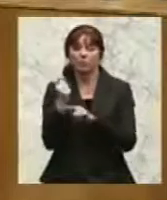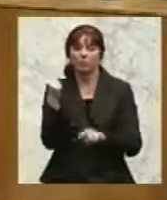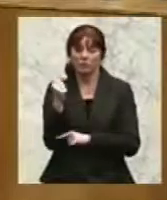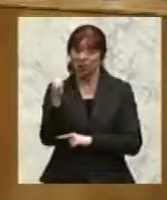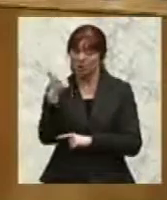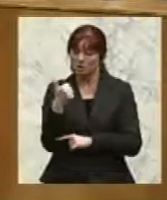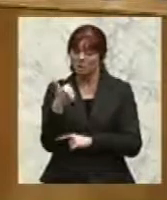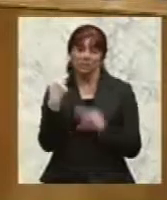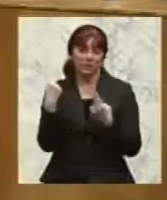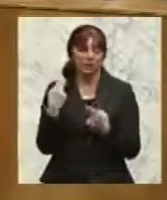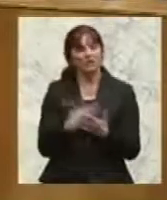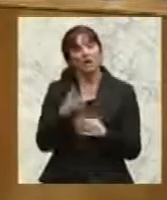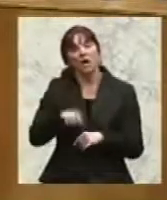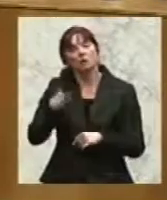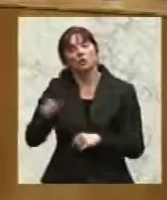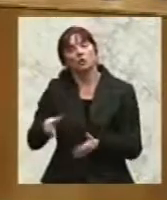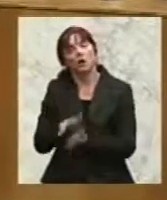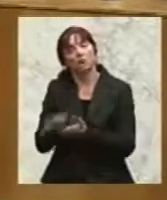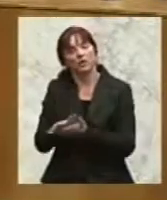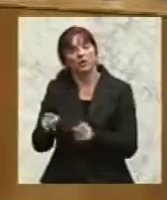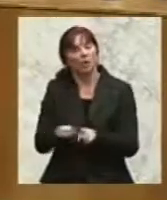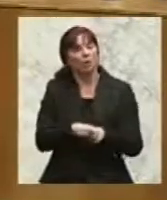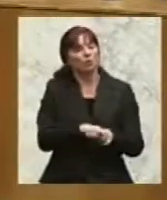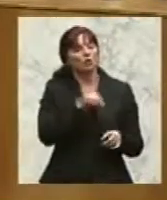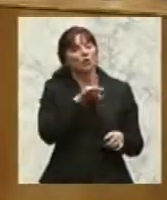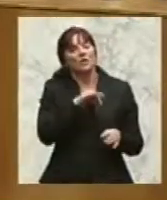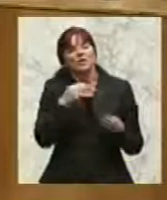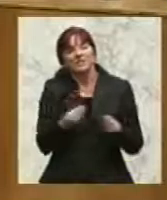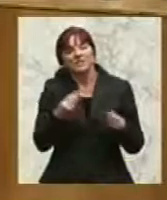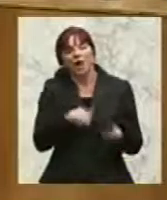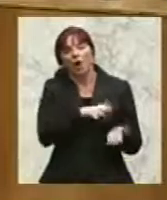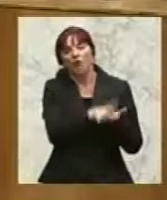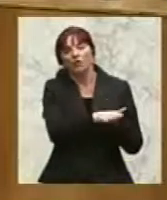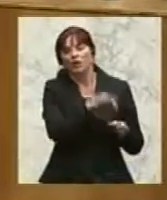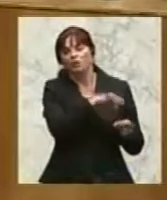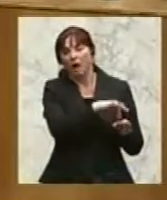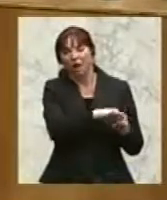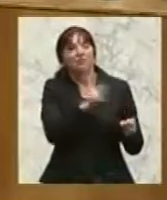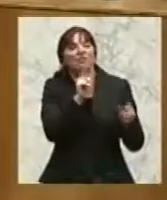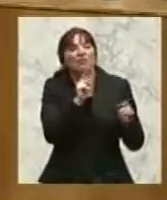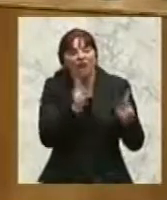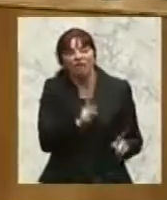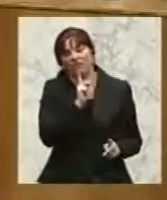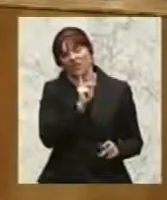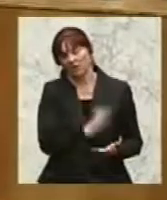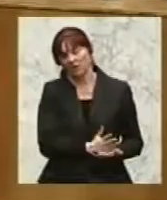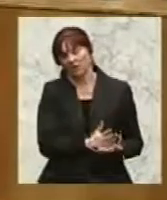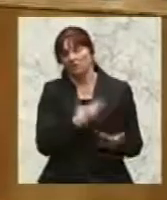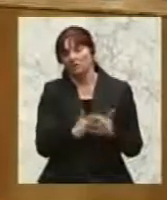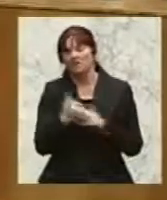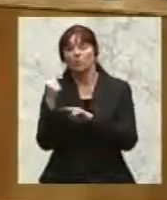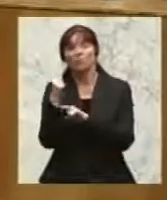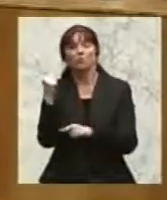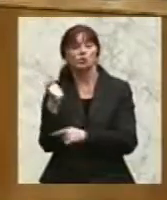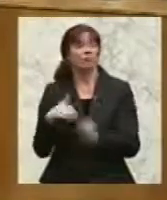Personalaufwand und die Einsparungsmöglichkeiten im Bereich des Sachaufwandes sind ja äußerst marginal. Um die Budgetvorgaben daher erreichen